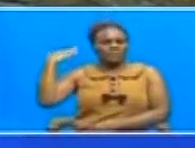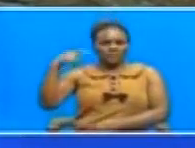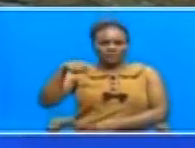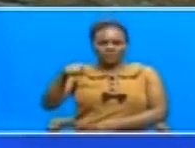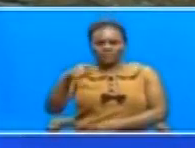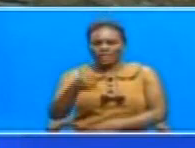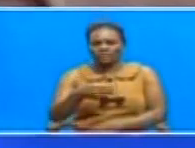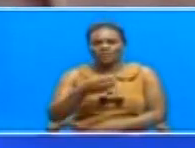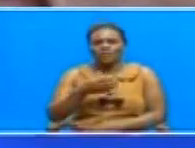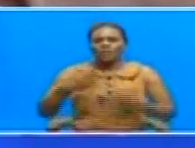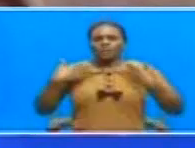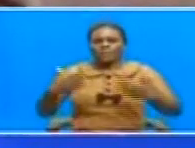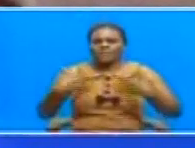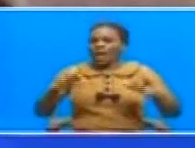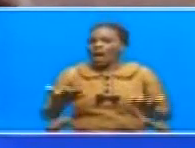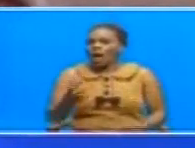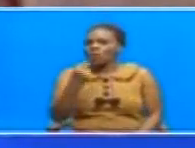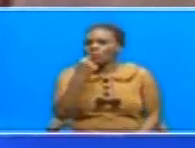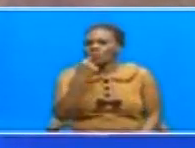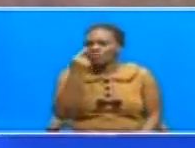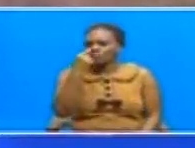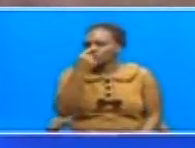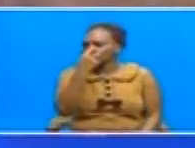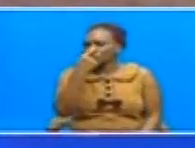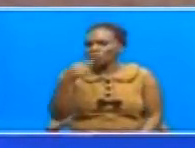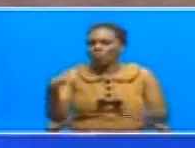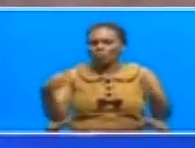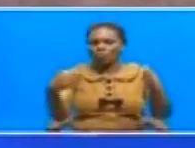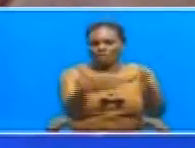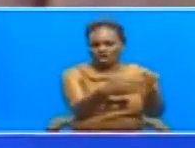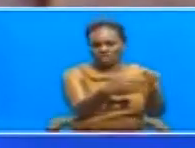hupumua kupitia mdomo wake, kwani pua lake halipiti pumzi.